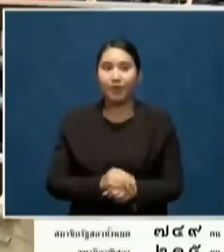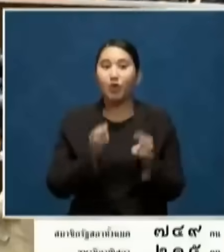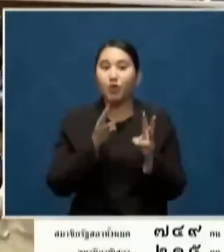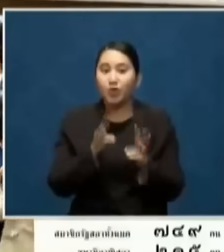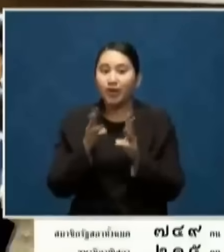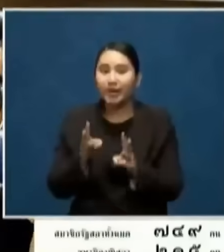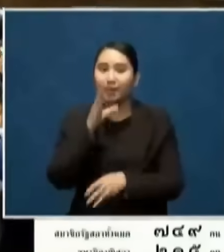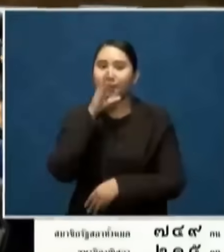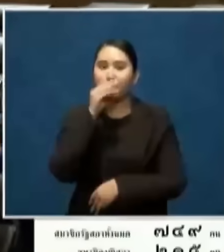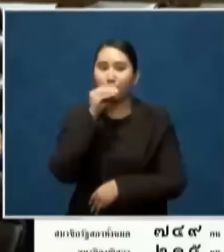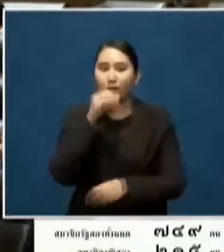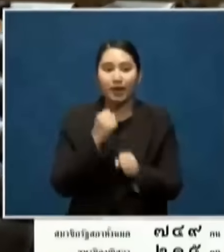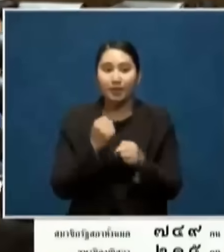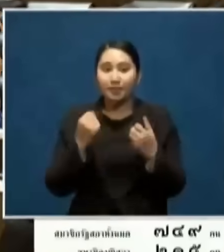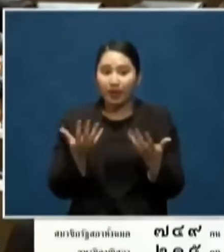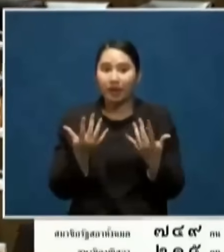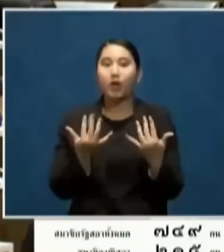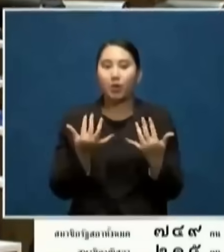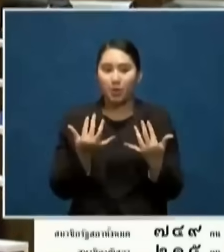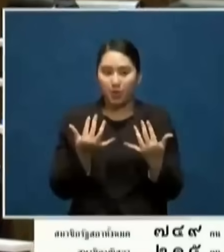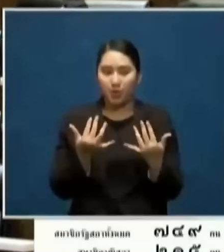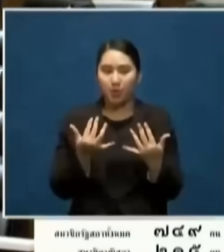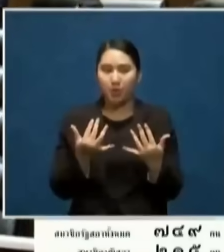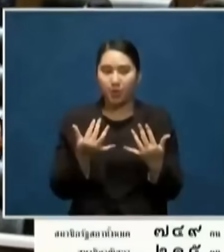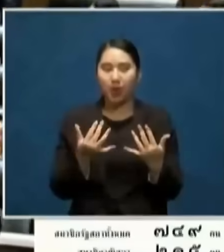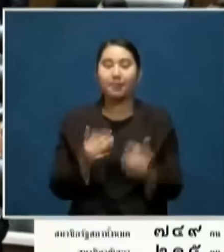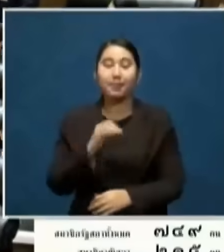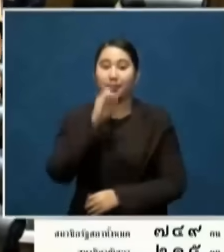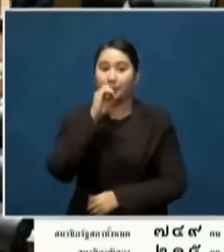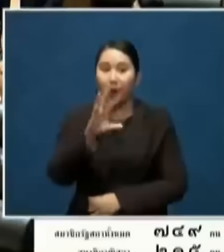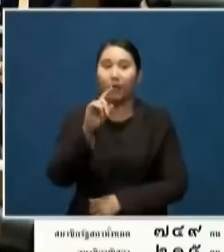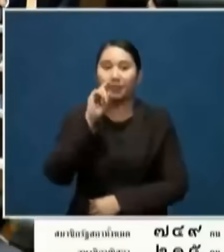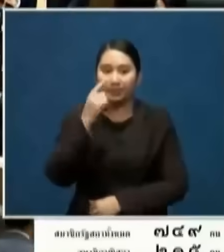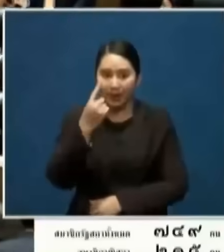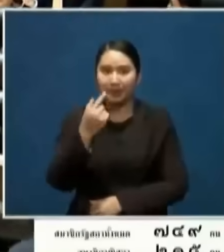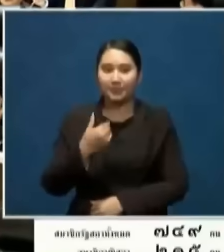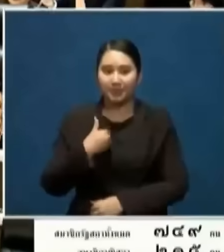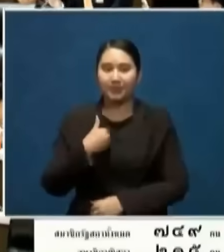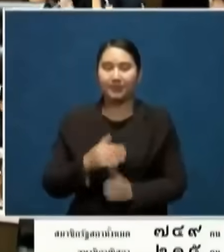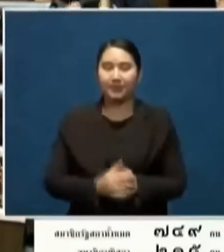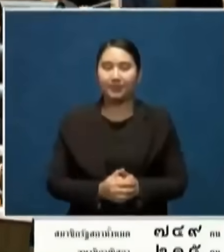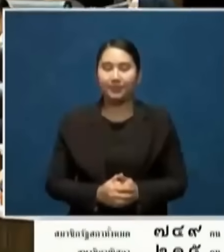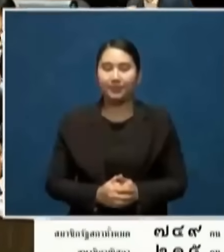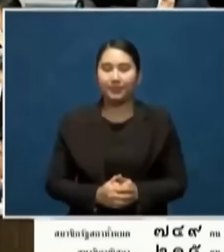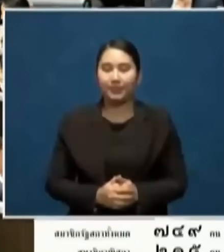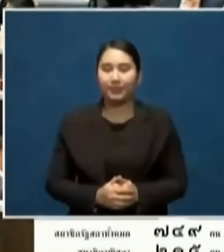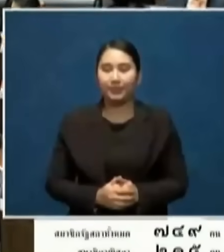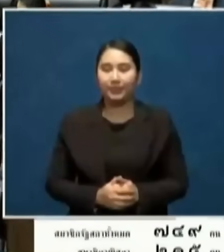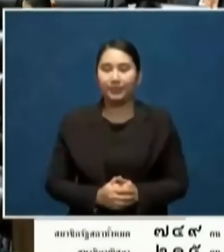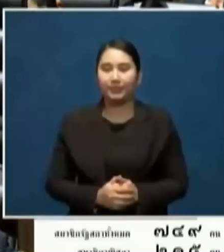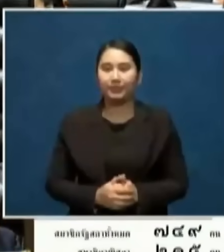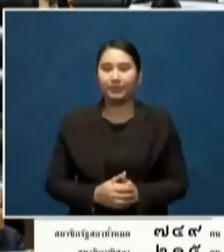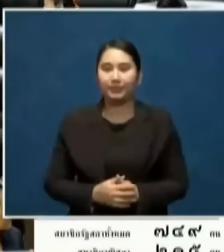ะแต่ก็จะต้องมีเสียงโหวตเนี่ยถึง375เสียงขึ้นไป แล้วก็ในส่วนของการเช็